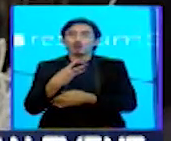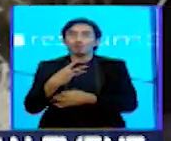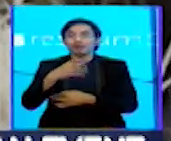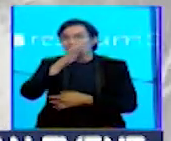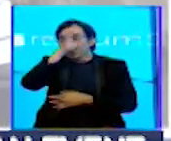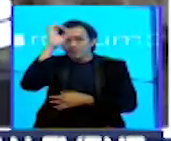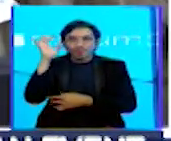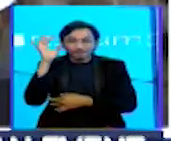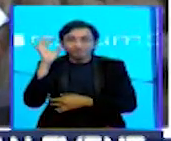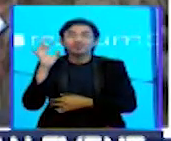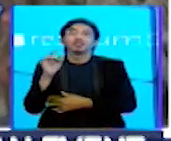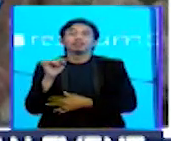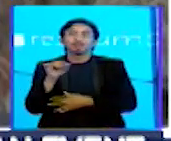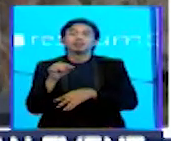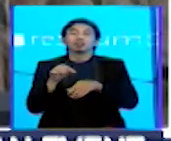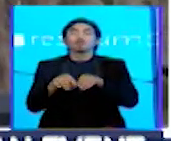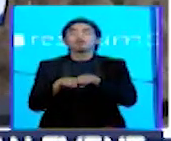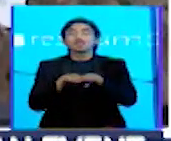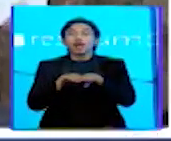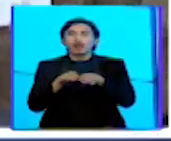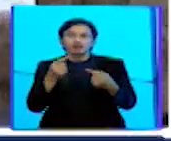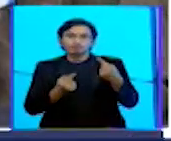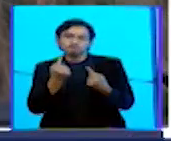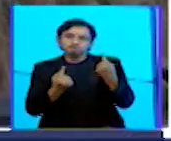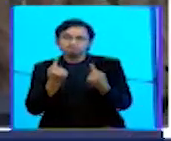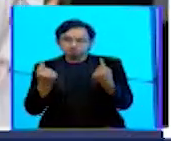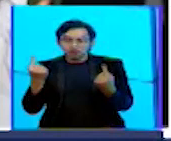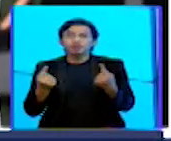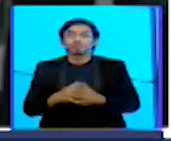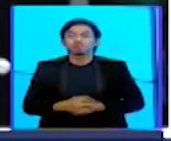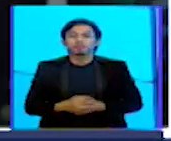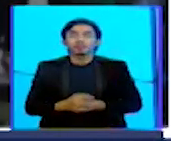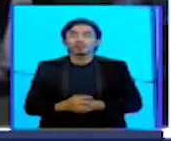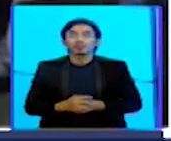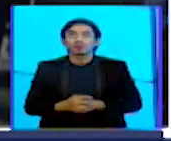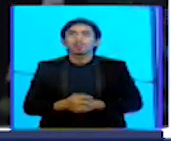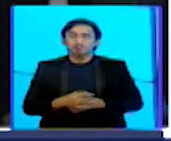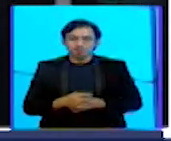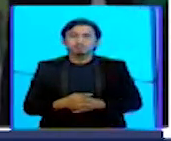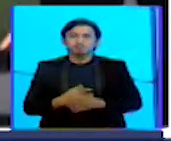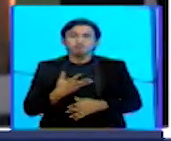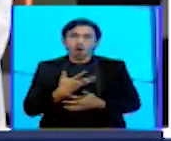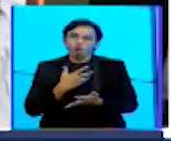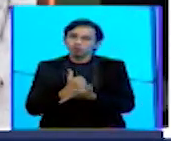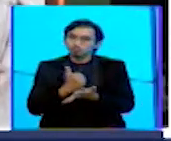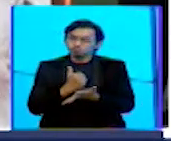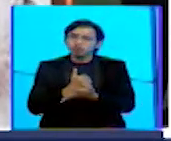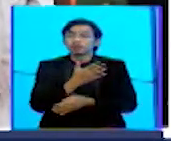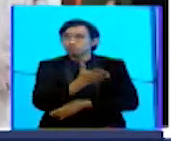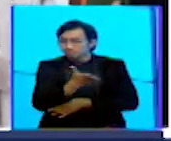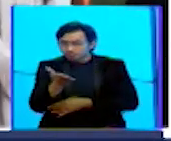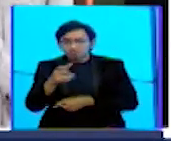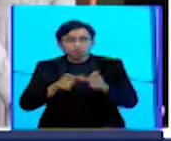tinggi. Dan saya juga ingin memastikan bahwa para